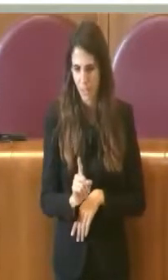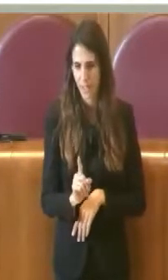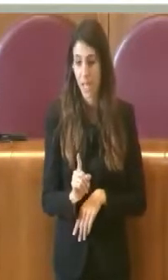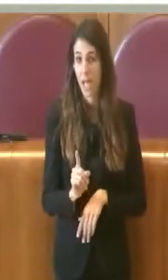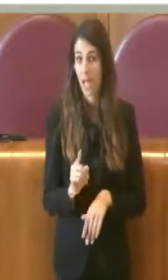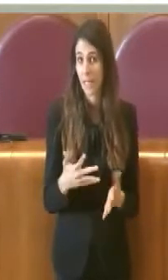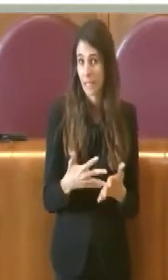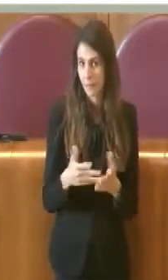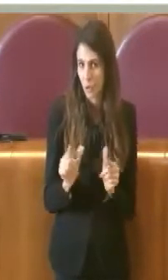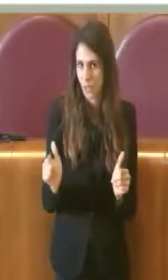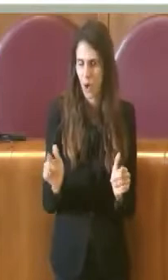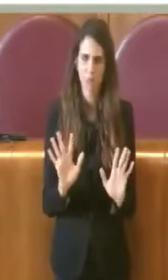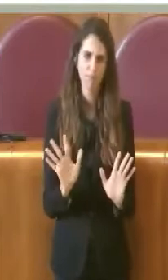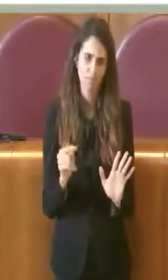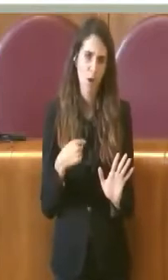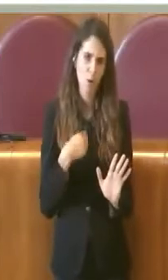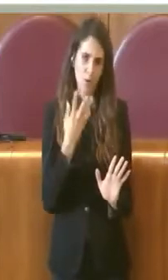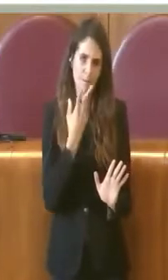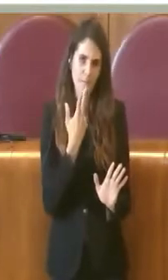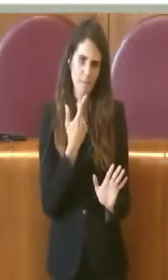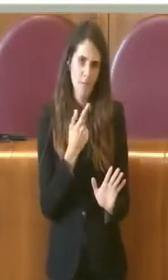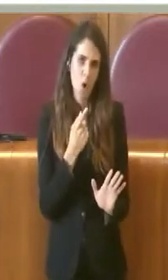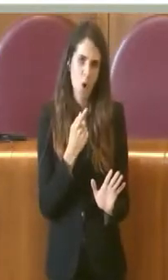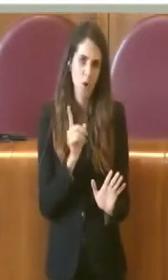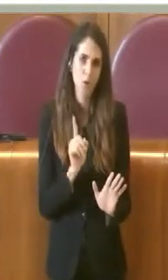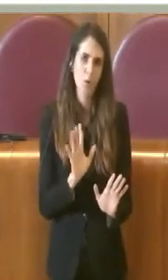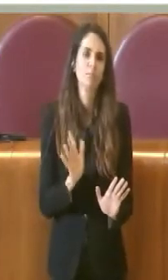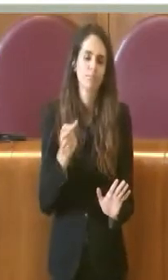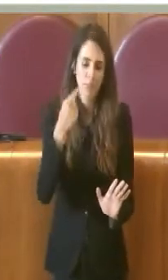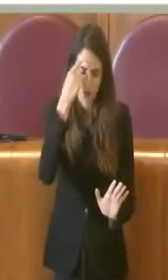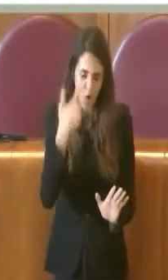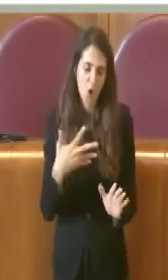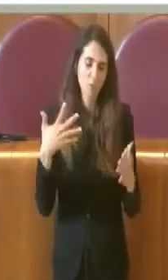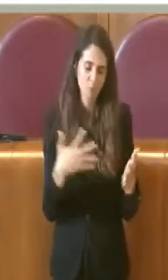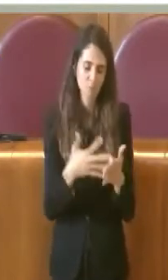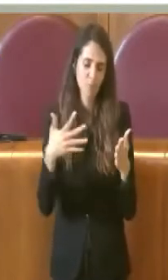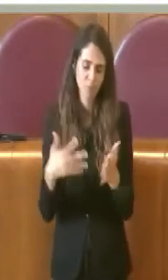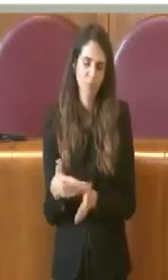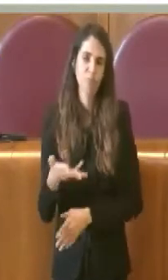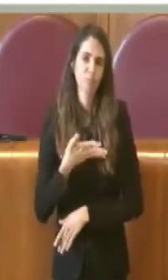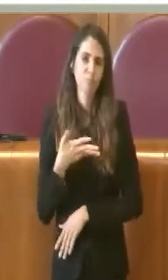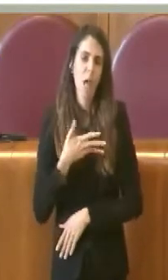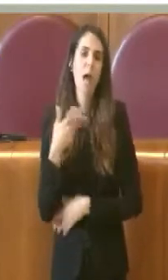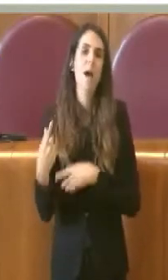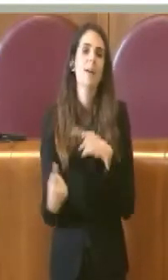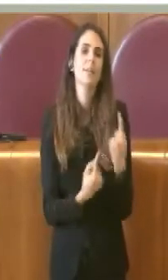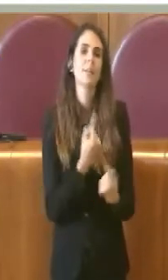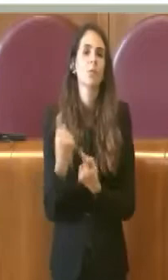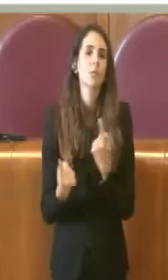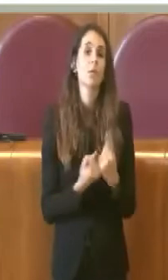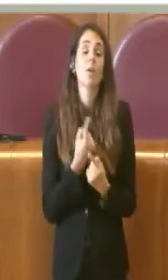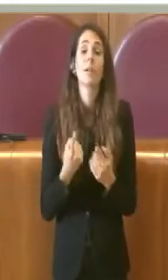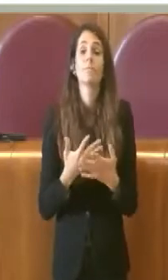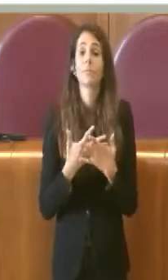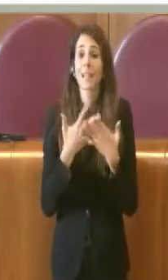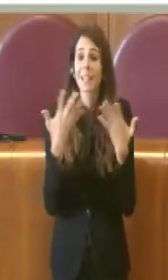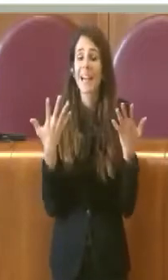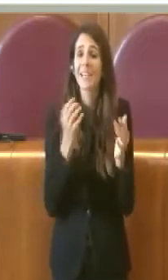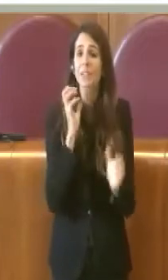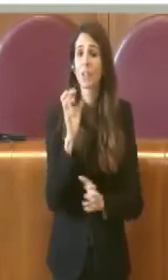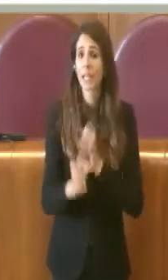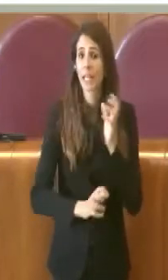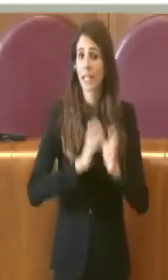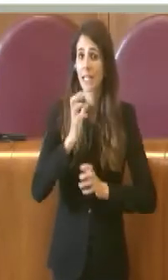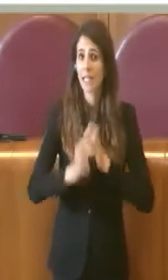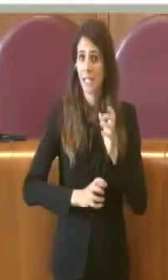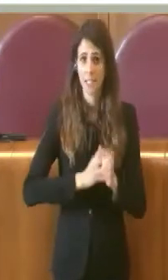enormi che ci sono state in questo periodo e che la situazione era oggettivamente già critica di per